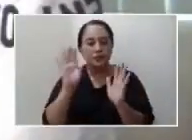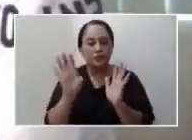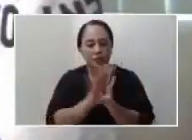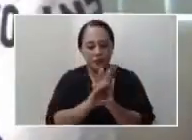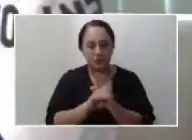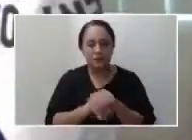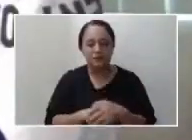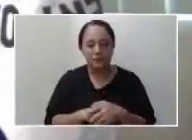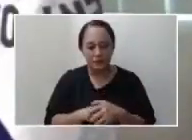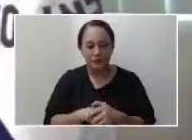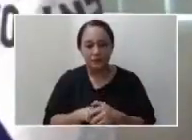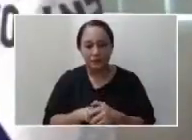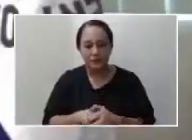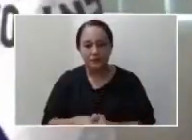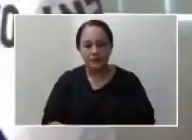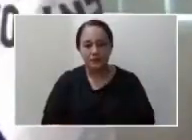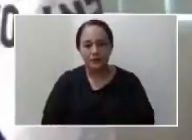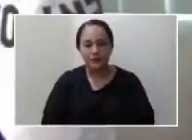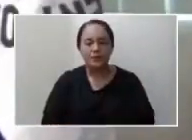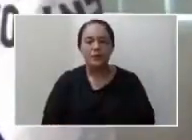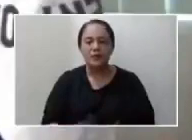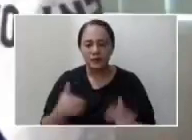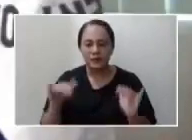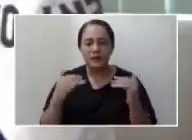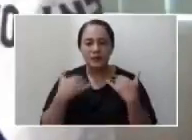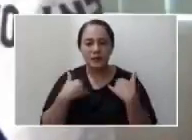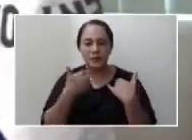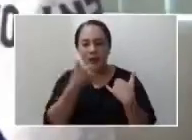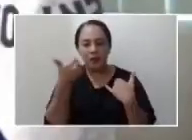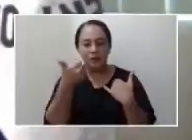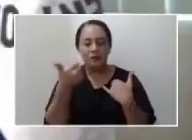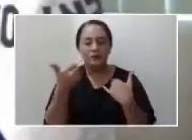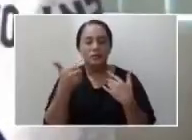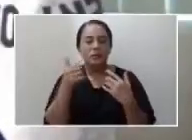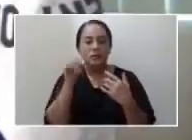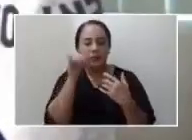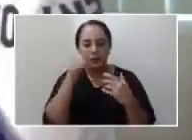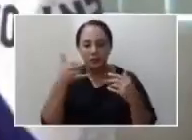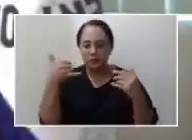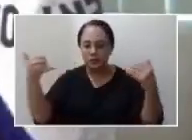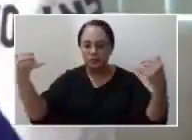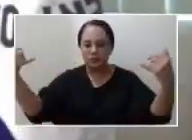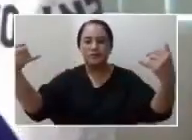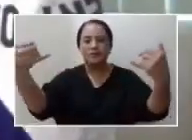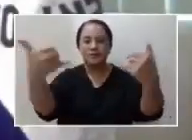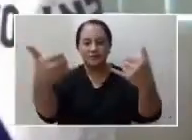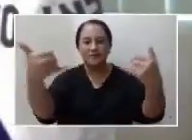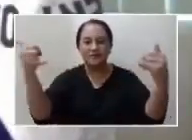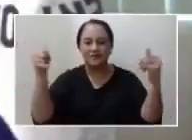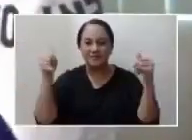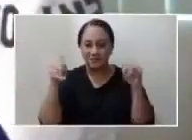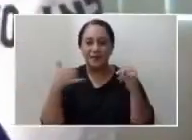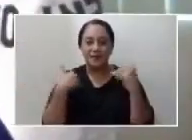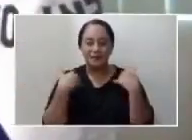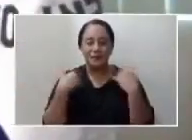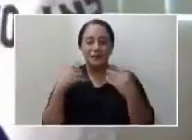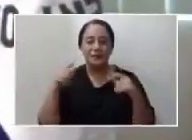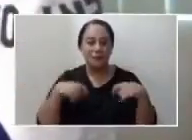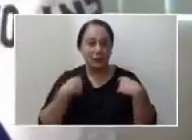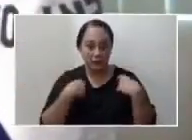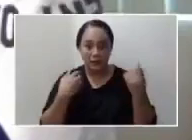na nagsimula ng phreatic eruption na tinatawag, na kung saan ang pagsabog ay dahil lamang sa mainit na tubig at